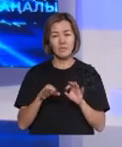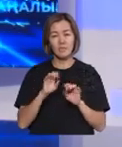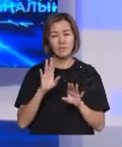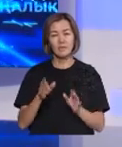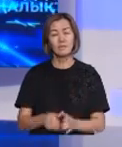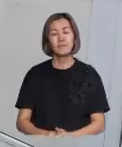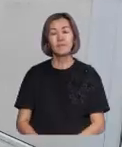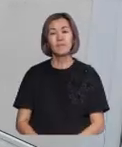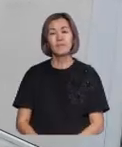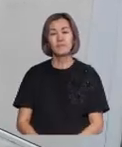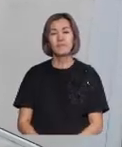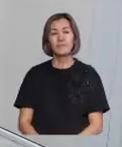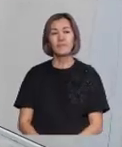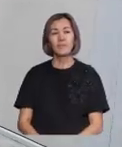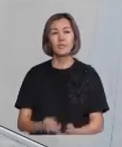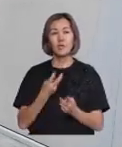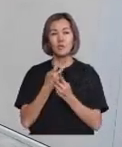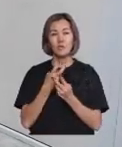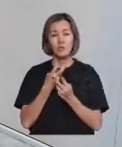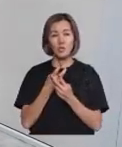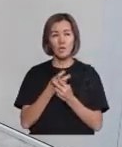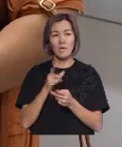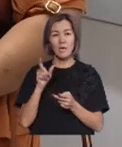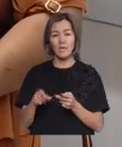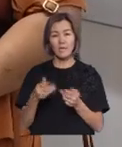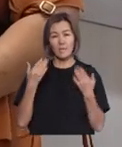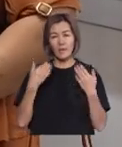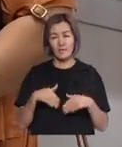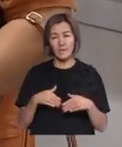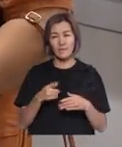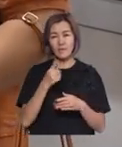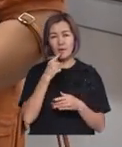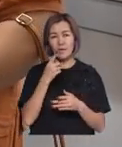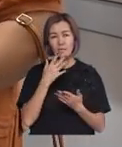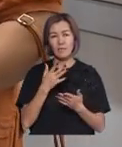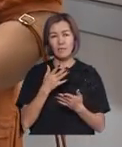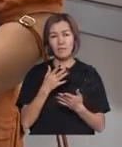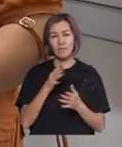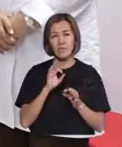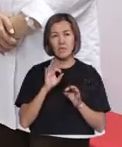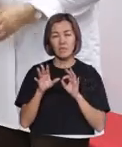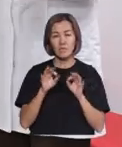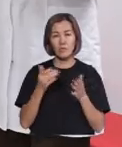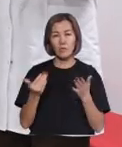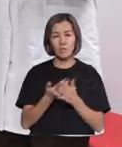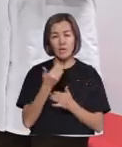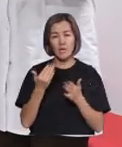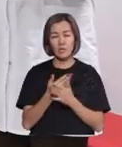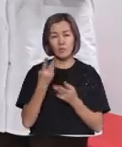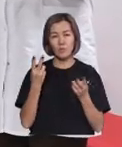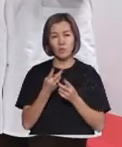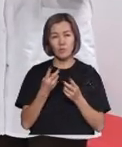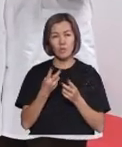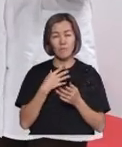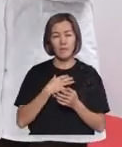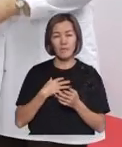тарқатады. Сүйек кемігі адам организміндегі қан өндіру жүйесінің қан жасушаларын үнемі жаңартып отыратын маңызды ағза.